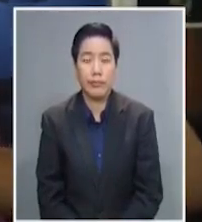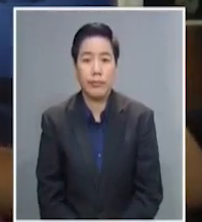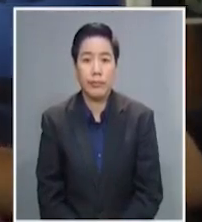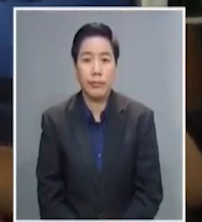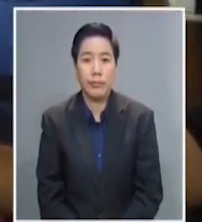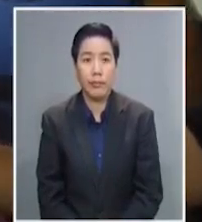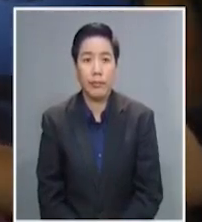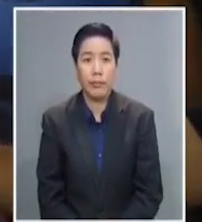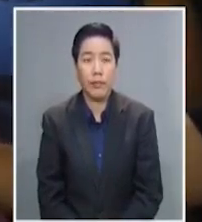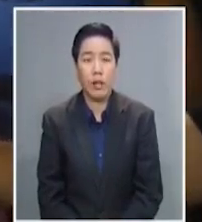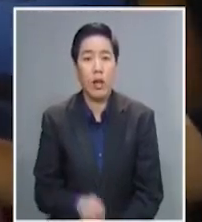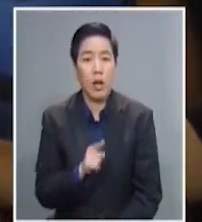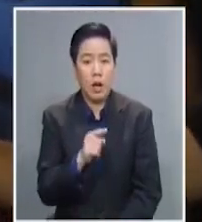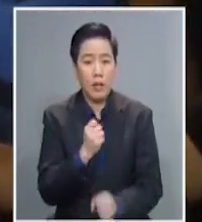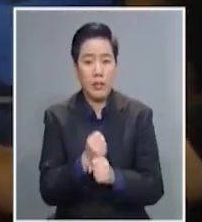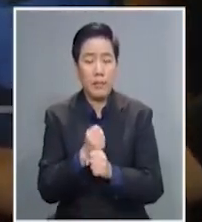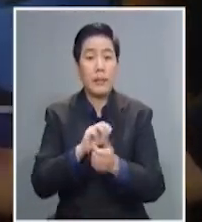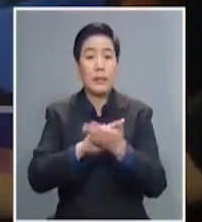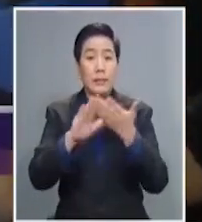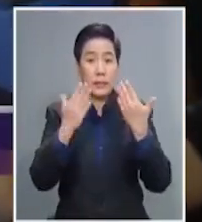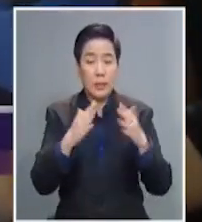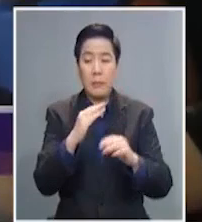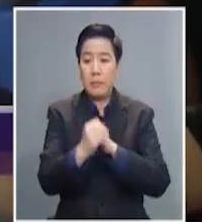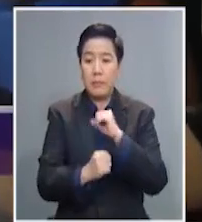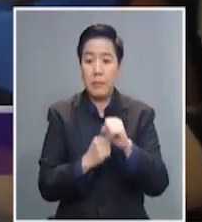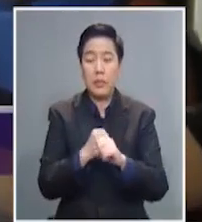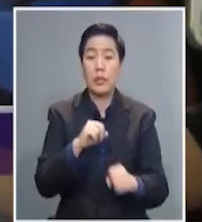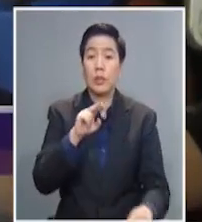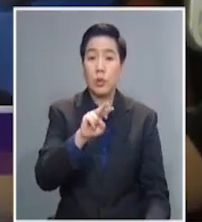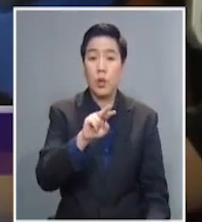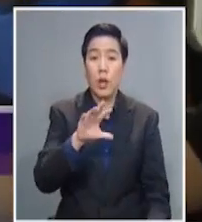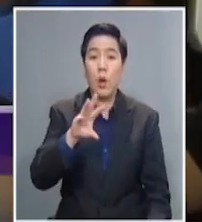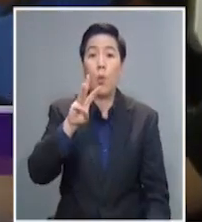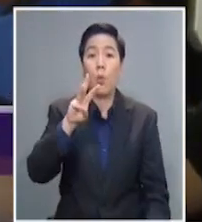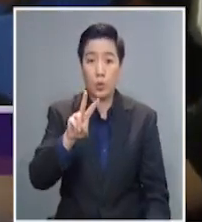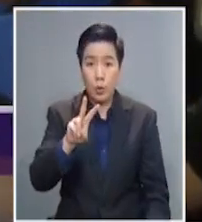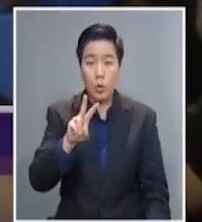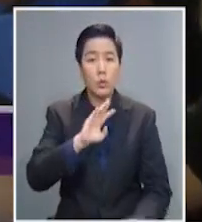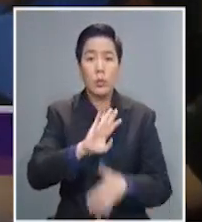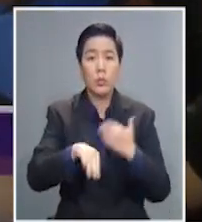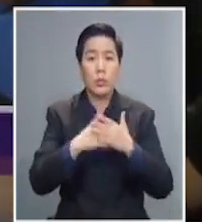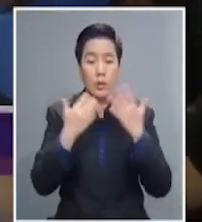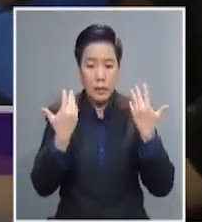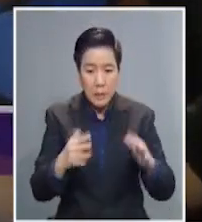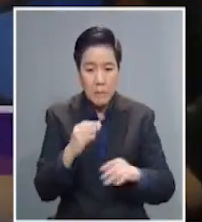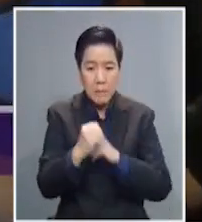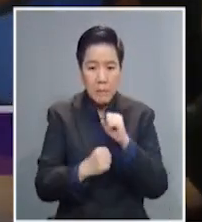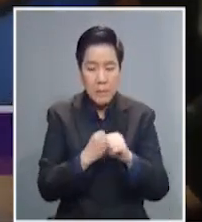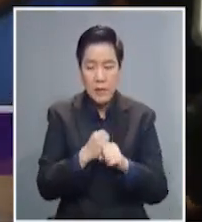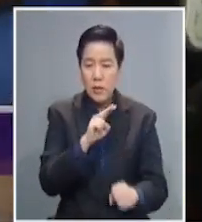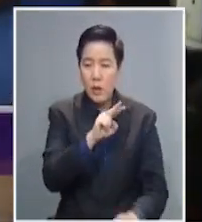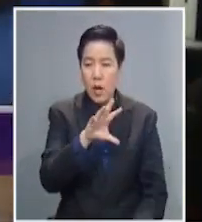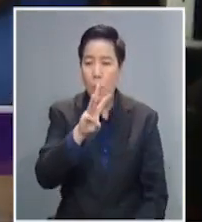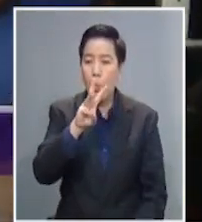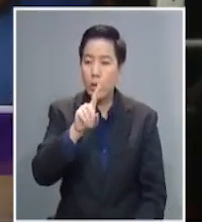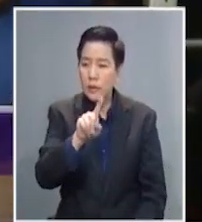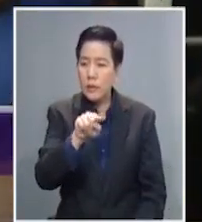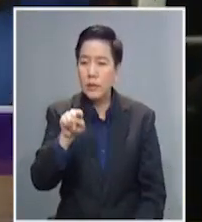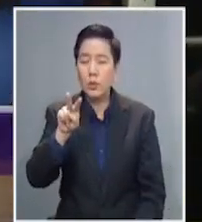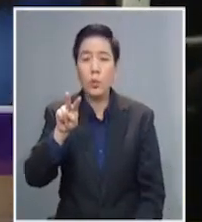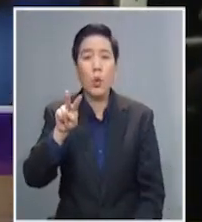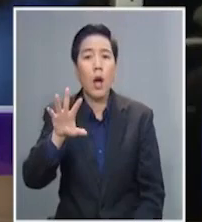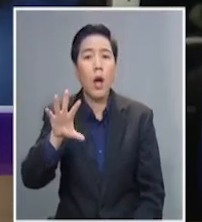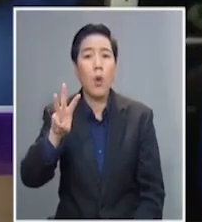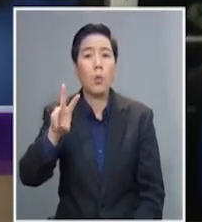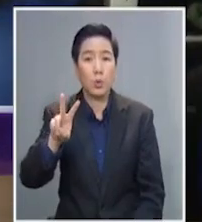ก็เขาจะเสร็จปีไอ้คลองเขาจะเสร็จปี62ไงทั้งหมดจะเสร็จปี61กับ62 การก่อสร้างตอนนี้ที่คืบหน้าไป